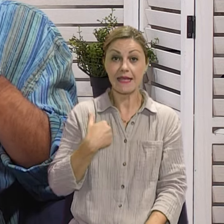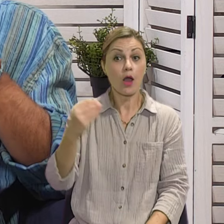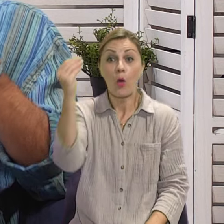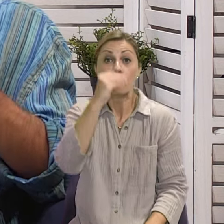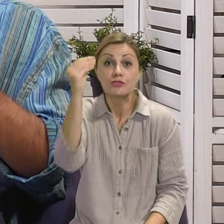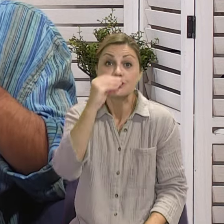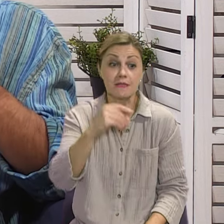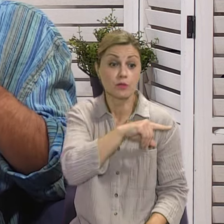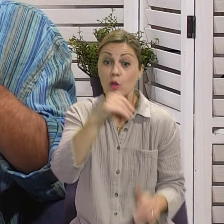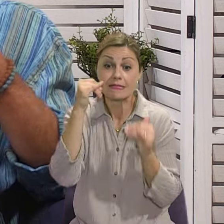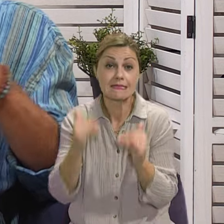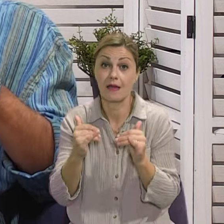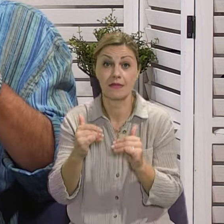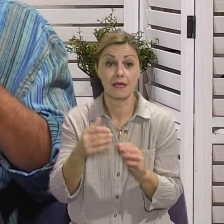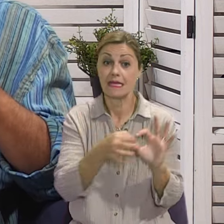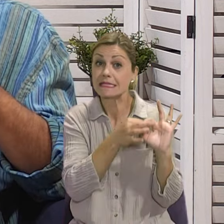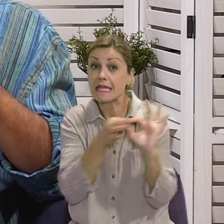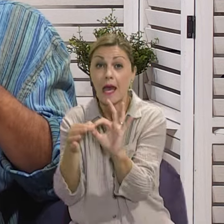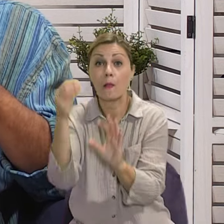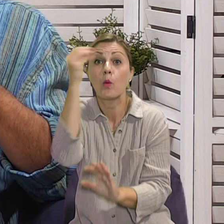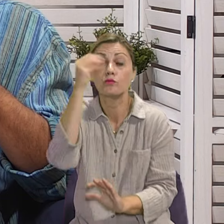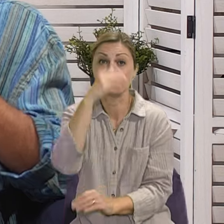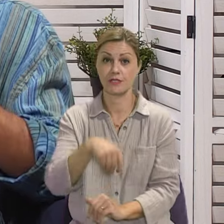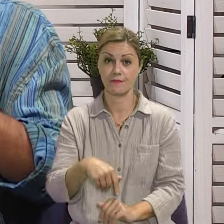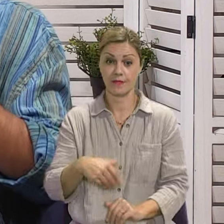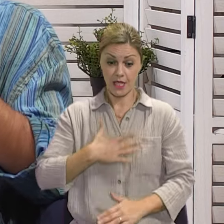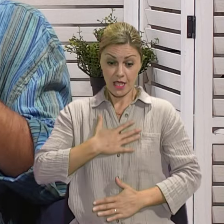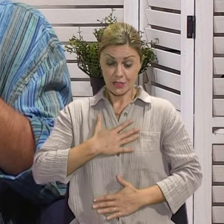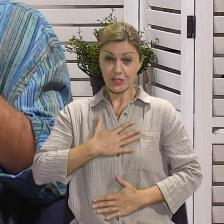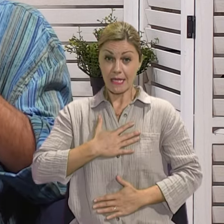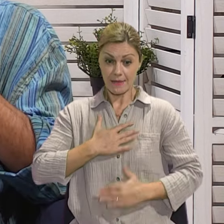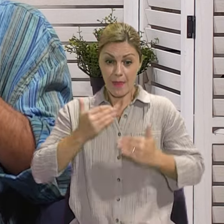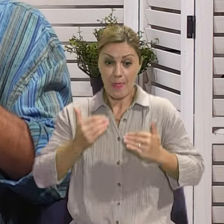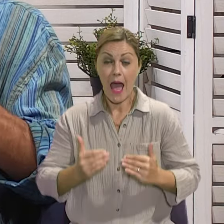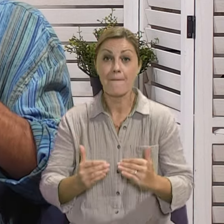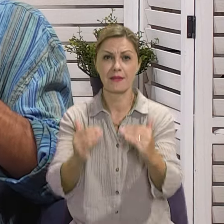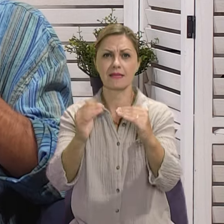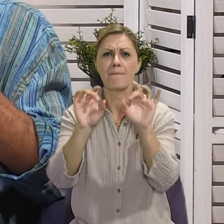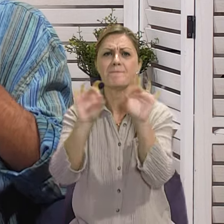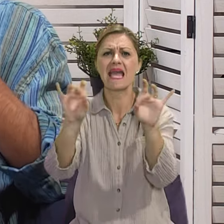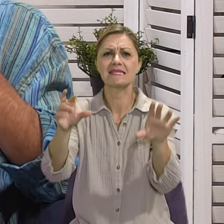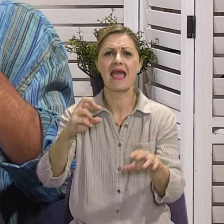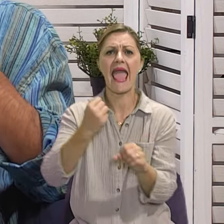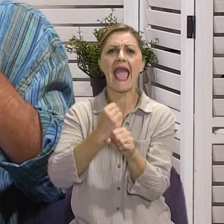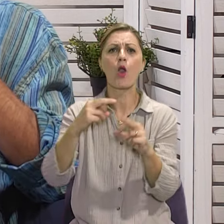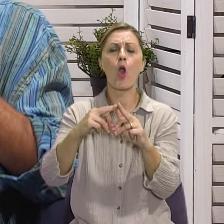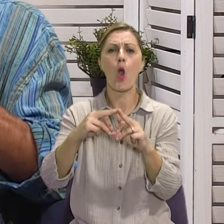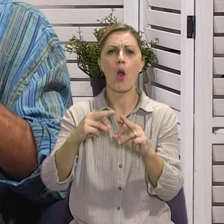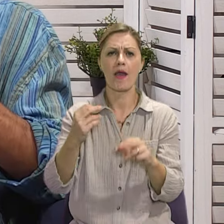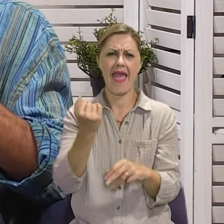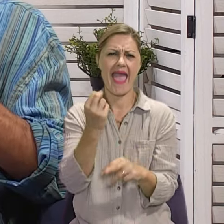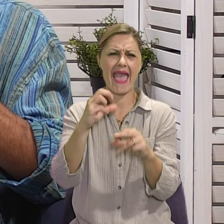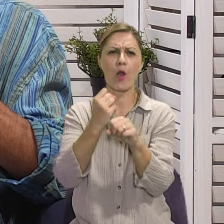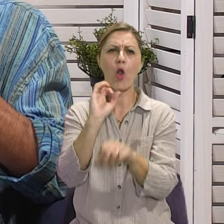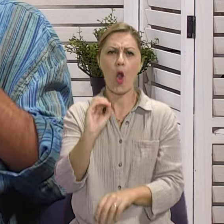i naučiti nešto za onu iduću. Ali malo po malo, bez ega, bez